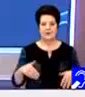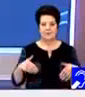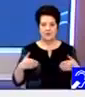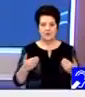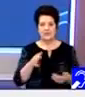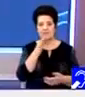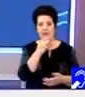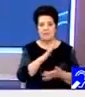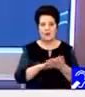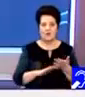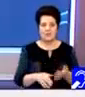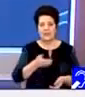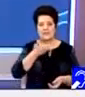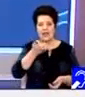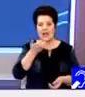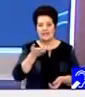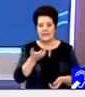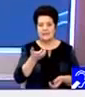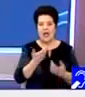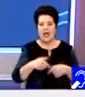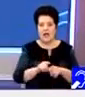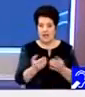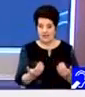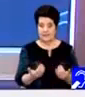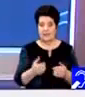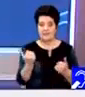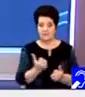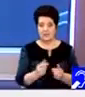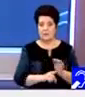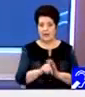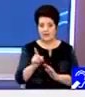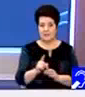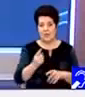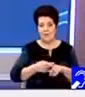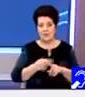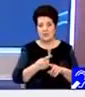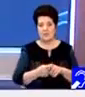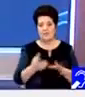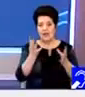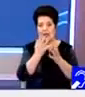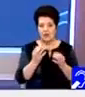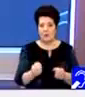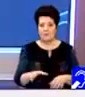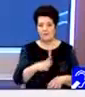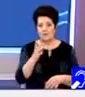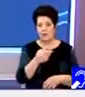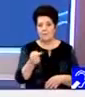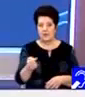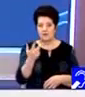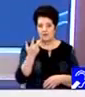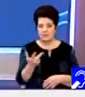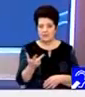Bun găsit! Vremea continuă să se încălzească, astfel săptămâna va începe cu temperaturi pozitive. Doar la noapte vom avea minime